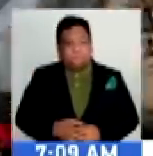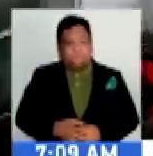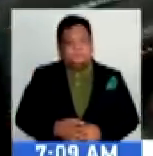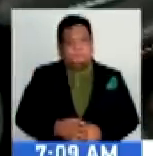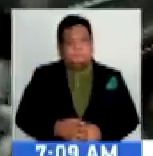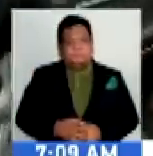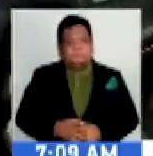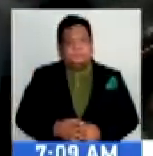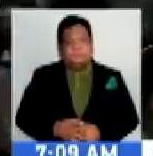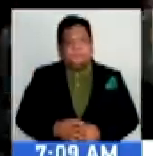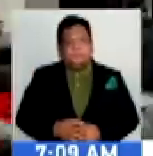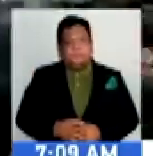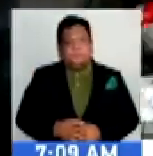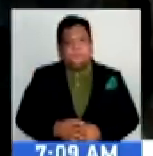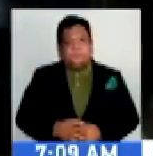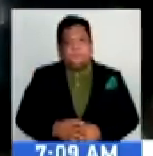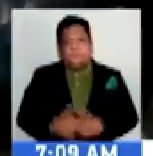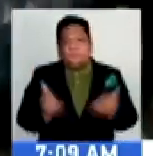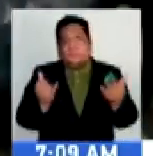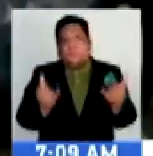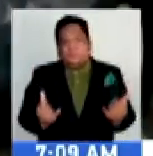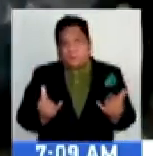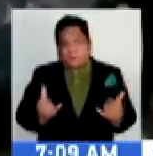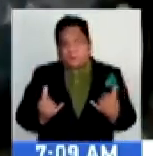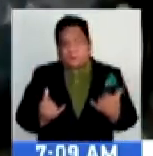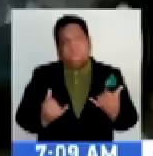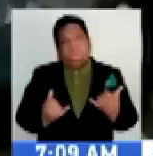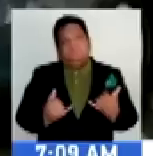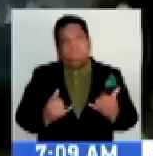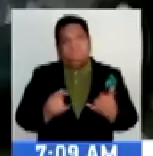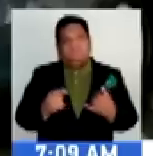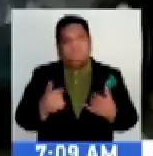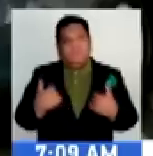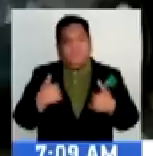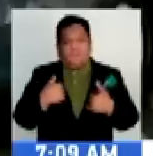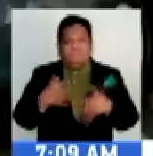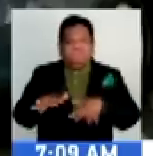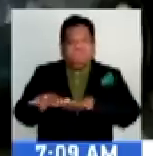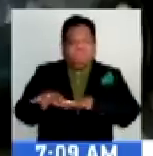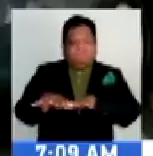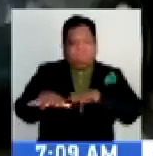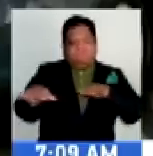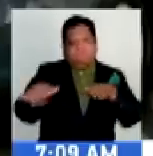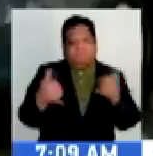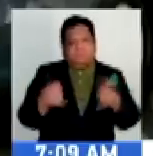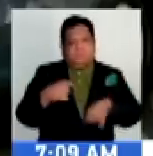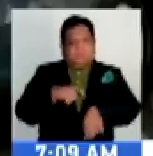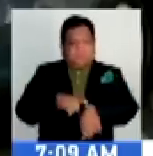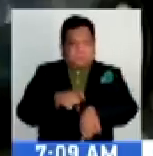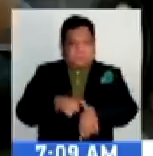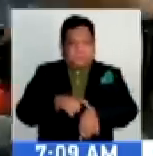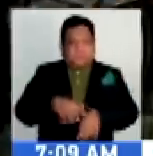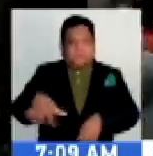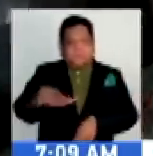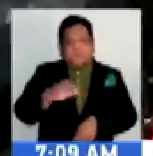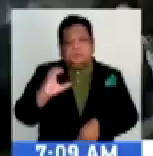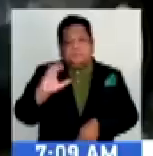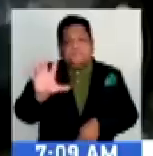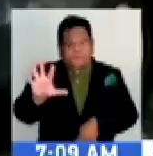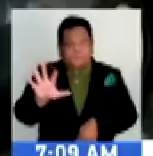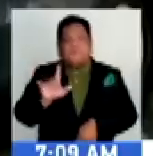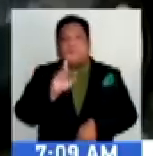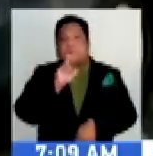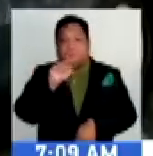Marisa, mga oras na ito ay dama na yung rush hour dito sa bahagi na southbound lane ng C5 na maapektuhan yan itong road construction.